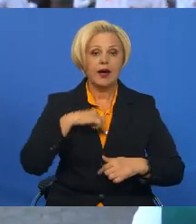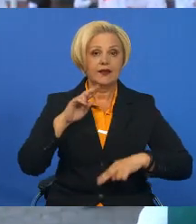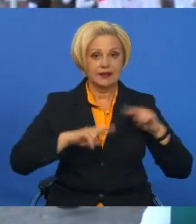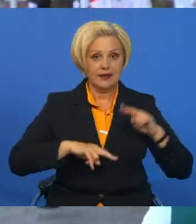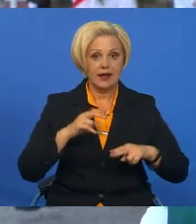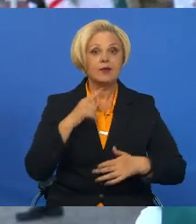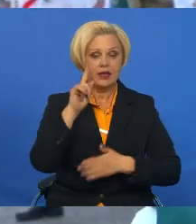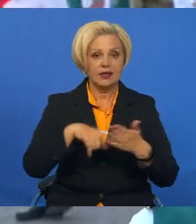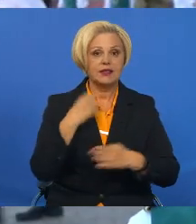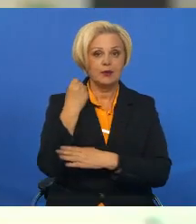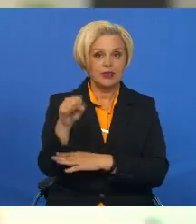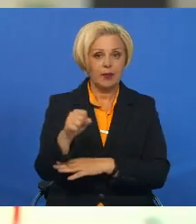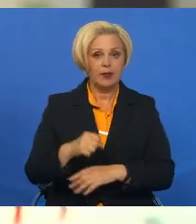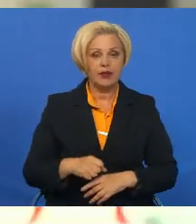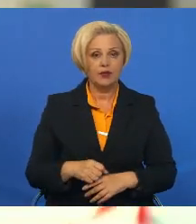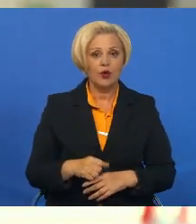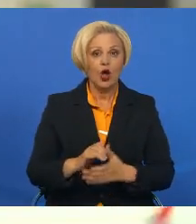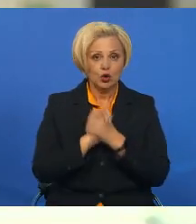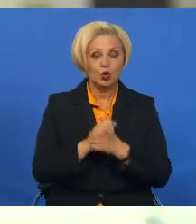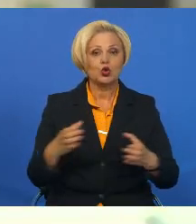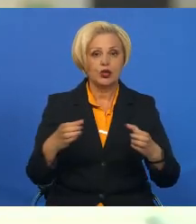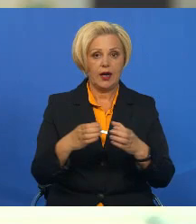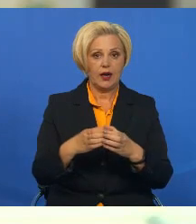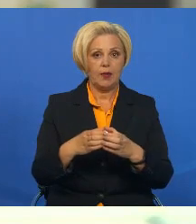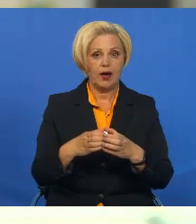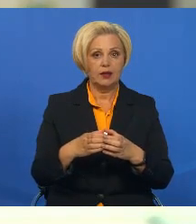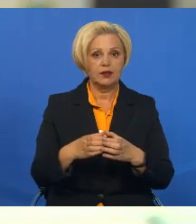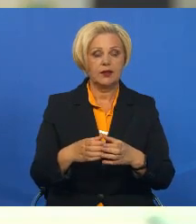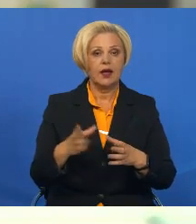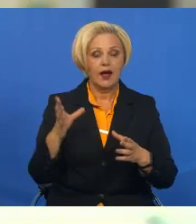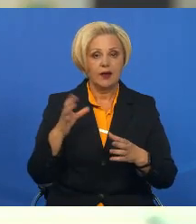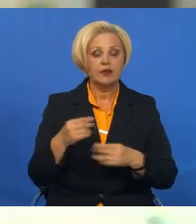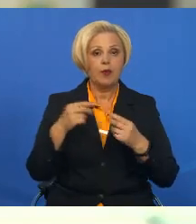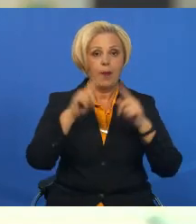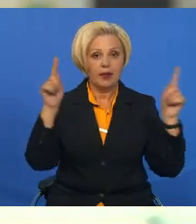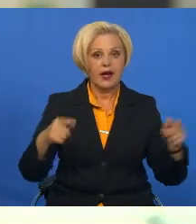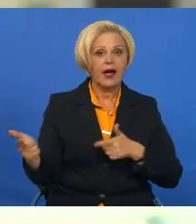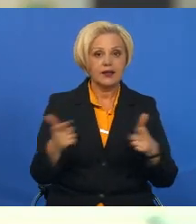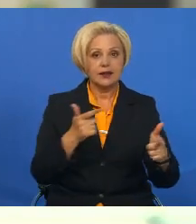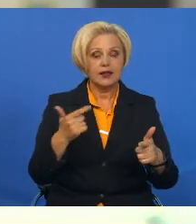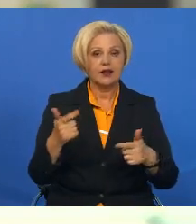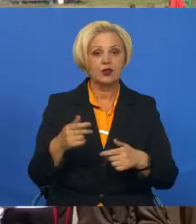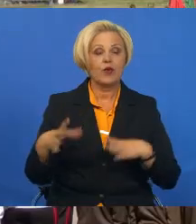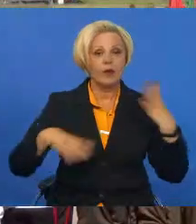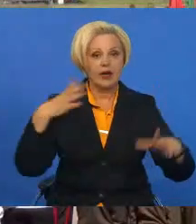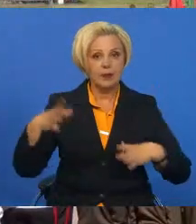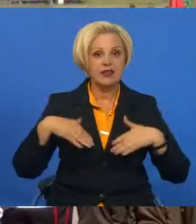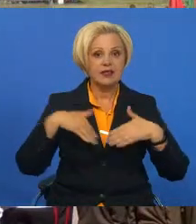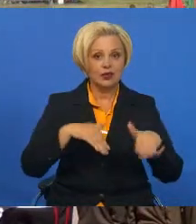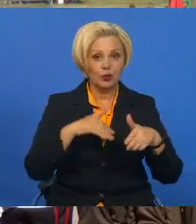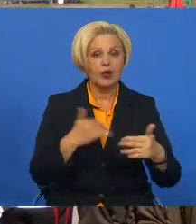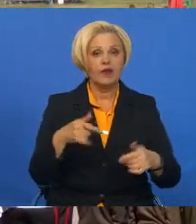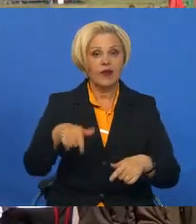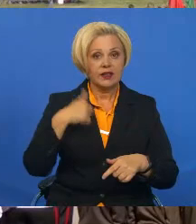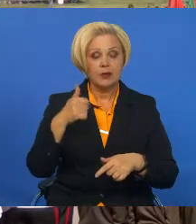И надеемся на победу. На победу. Дружная команда получается. Рисуем плакаты, готовимся, часто репетируем марши. Сёлетнюю